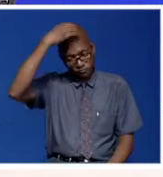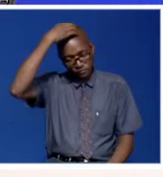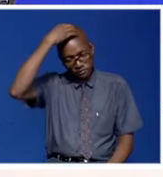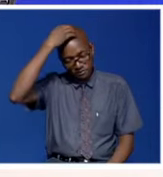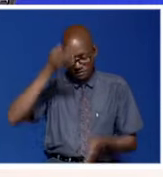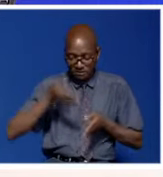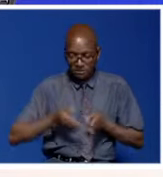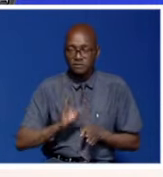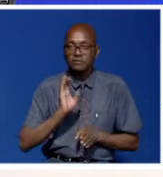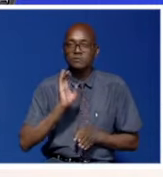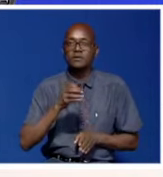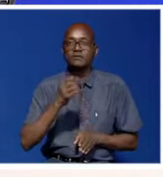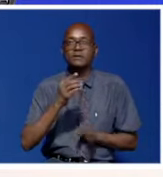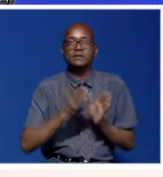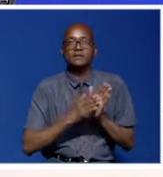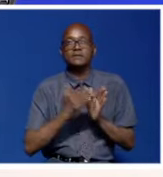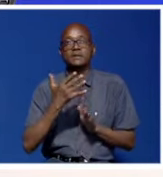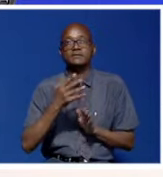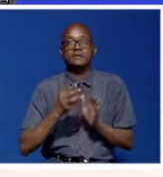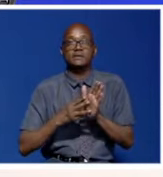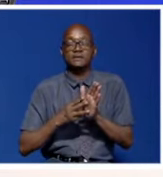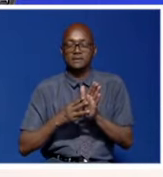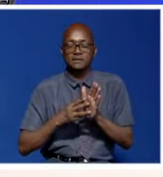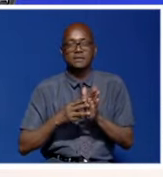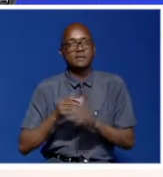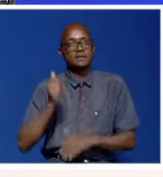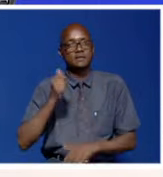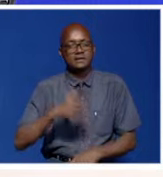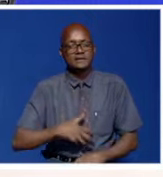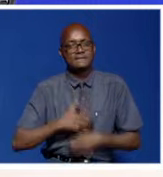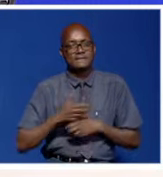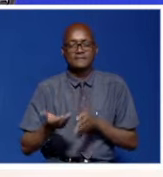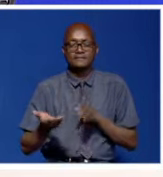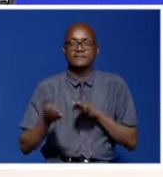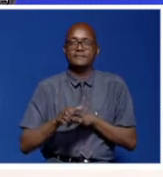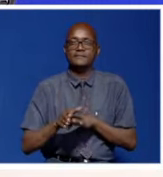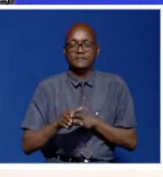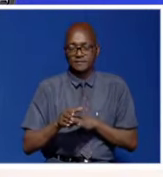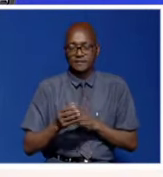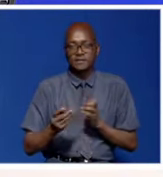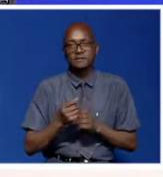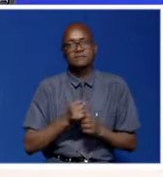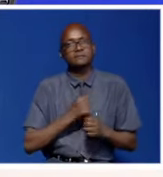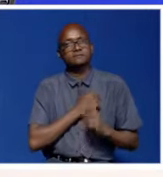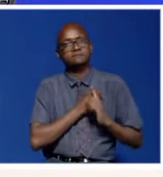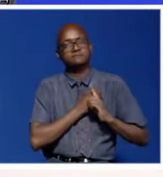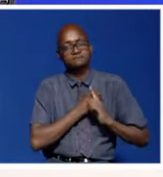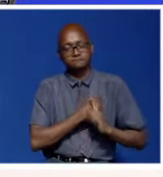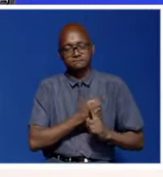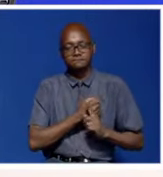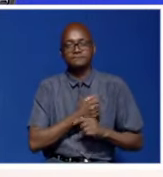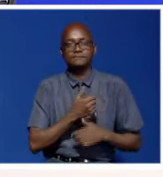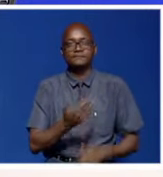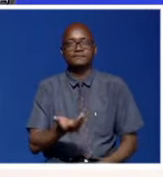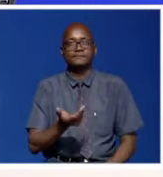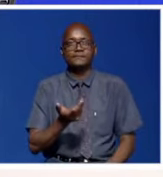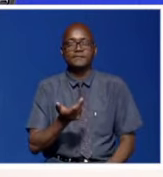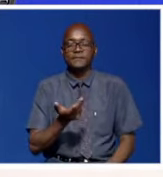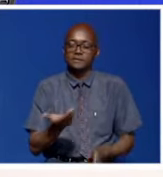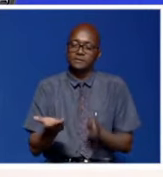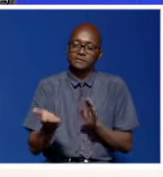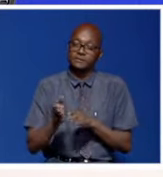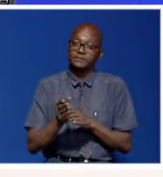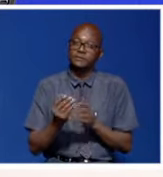alizaliwa mwaka 1958, amefariki dunia ghafla jana baada ya kupatwa na shinikizo la damu, ambapo hadi